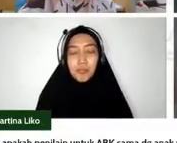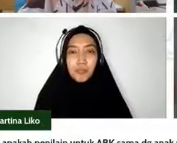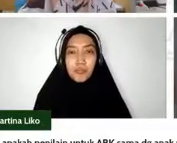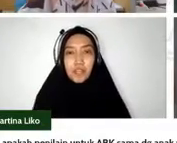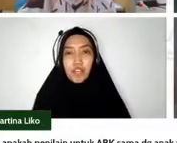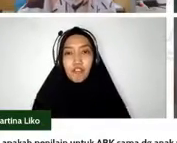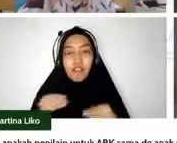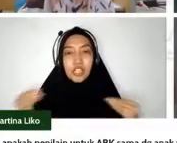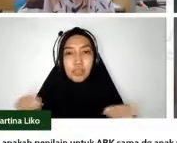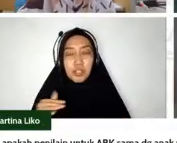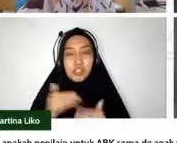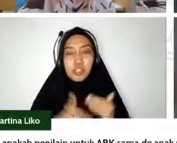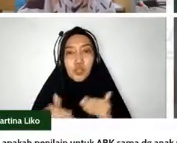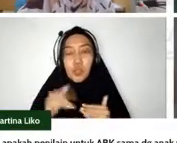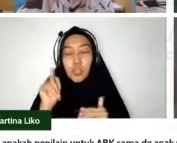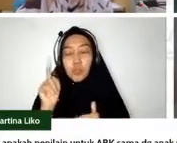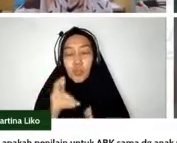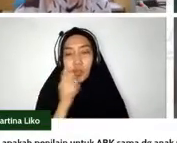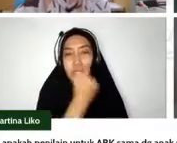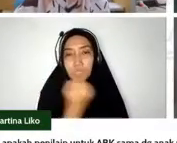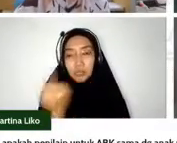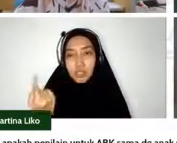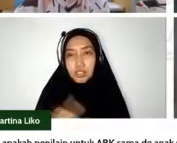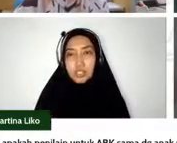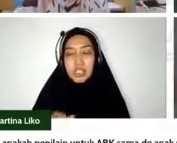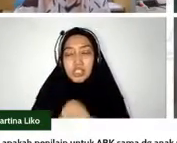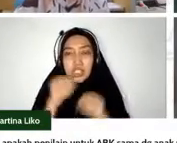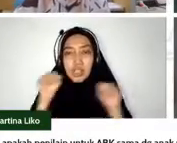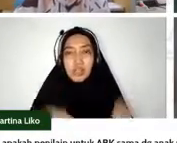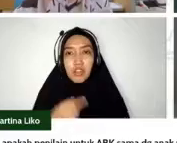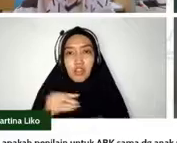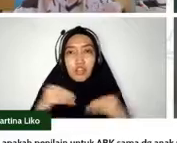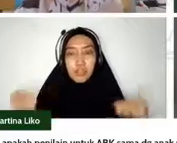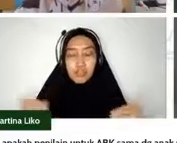memfleksibelkan sesuai dengan kebutuhan anak. Sistemnya fleksibel dan sesuai dengan kebutuhan anak tersebut.